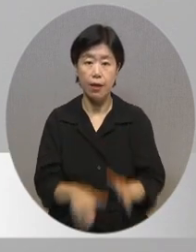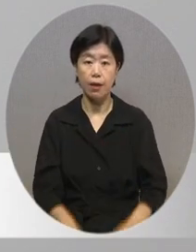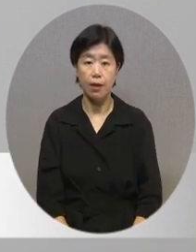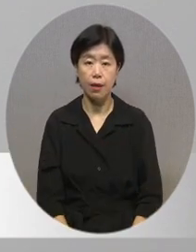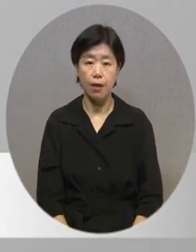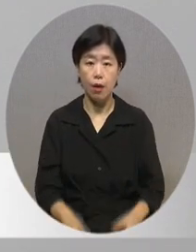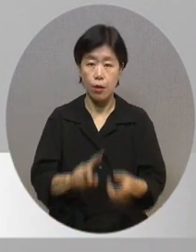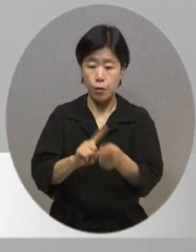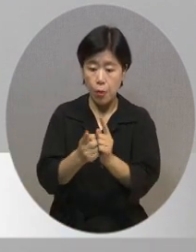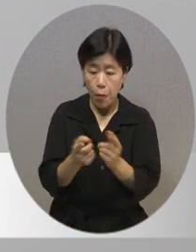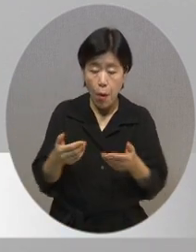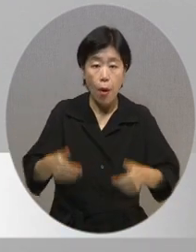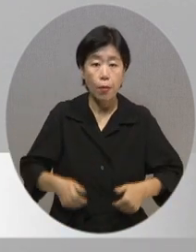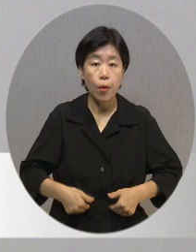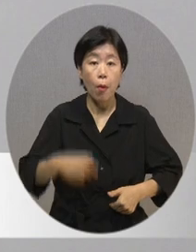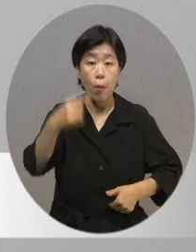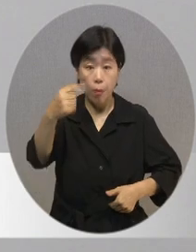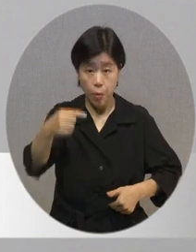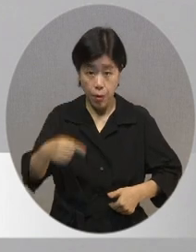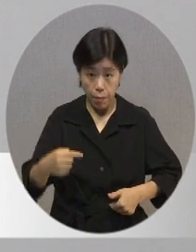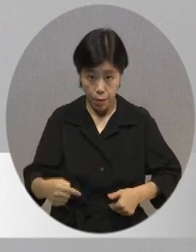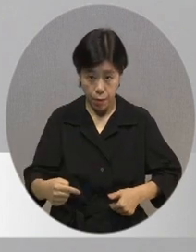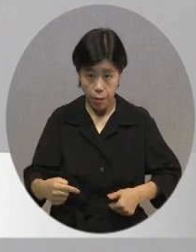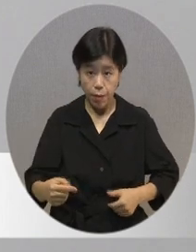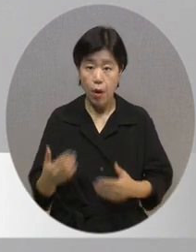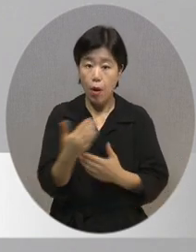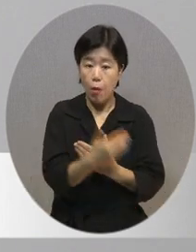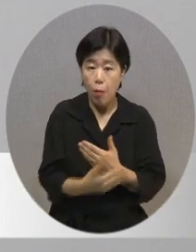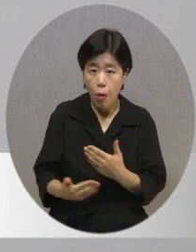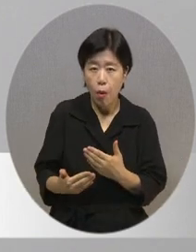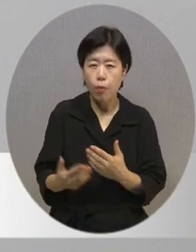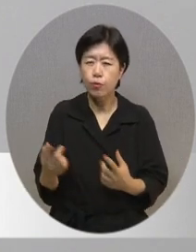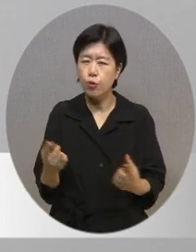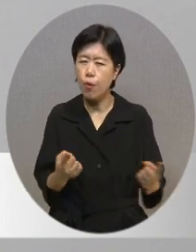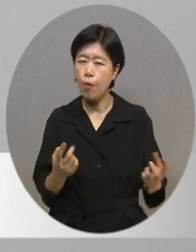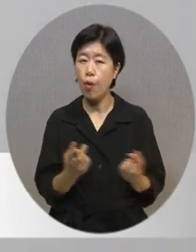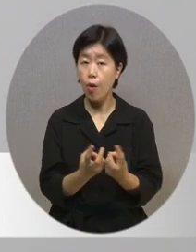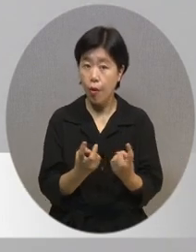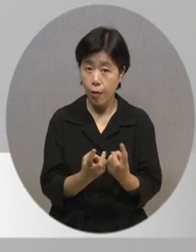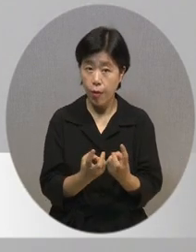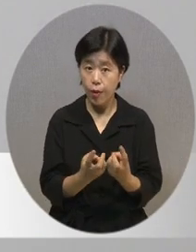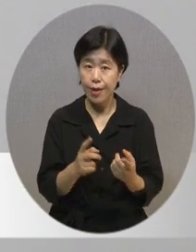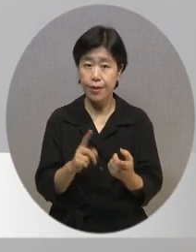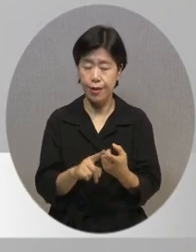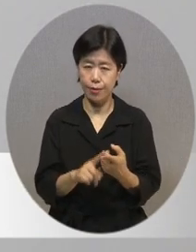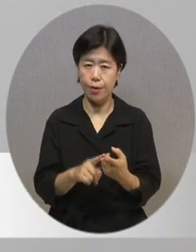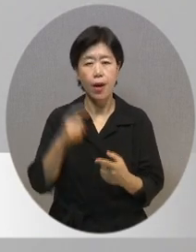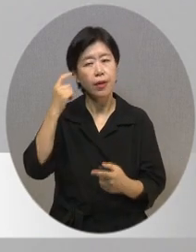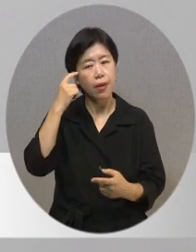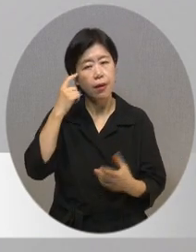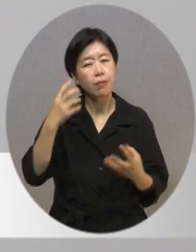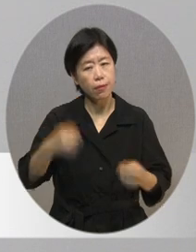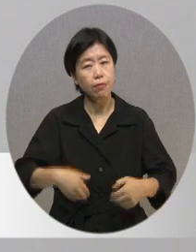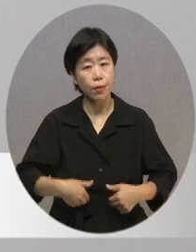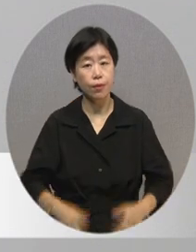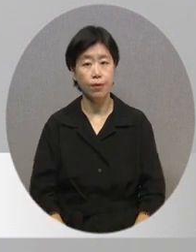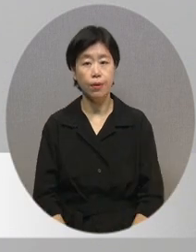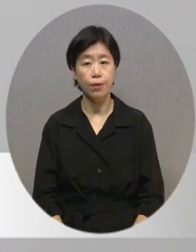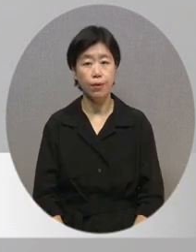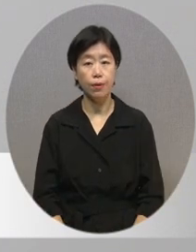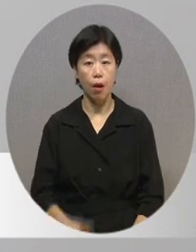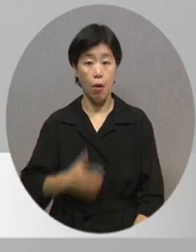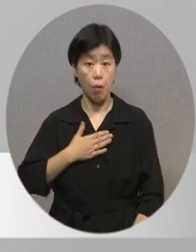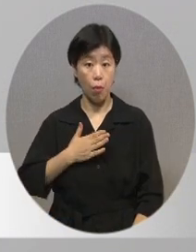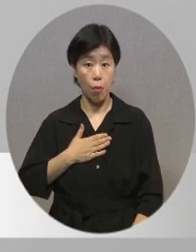to make the physically integrated dance form unique. Once they have a true sense of